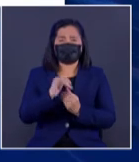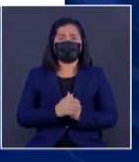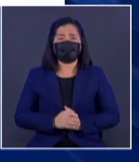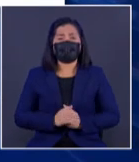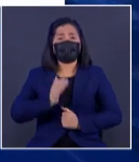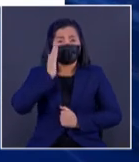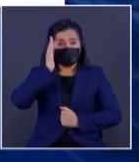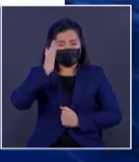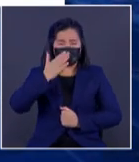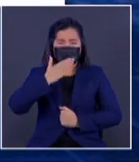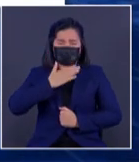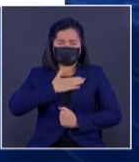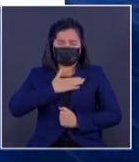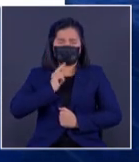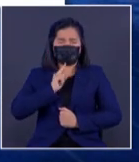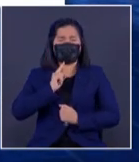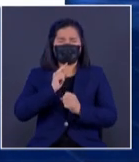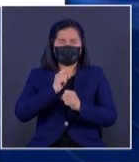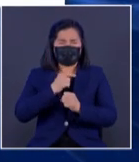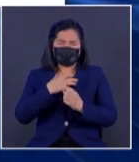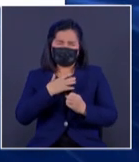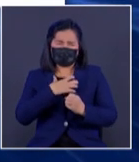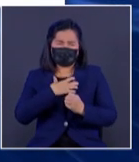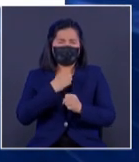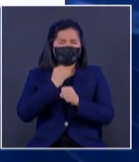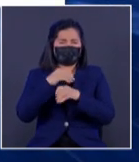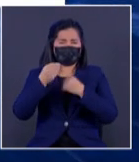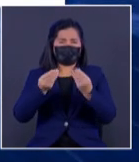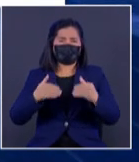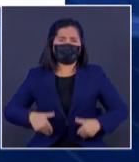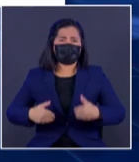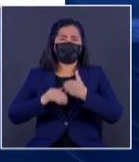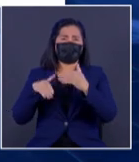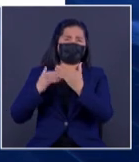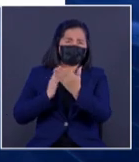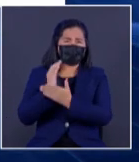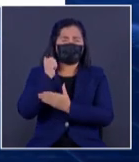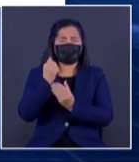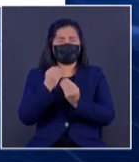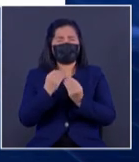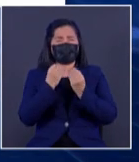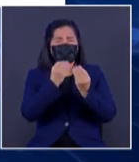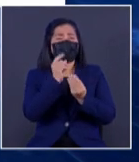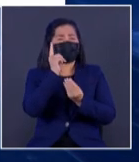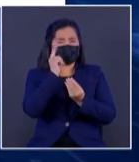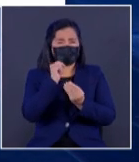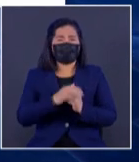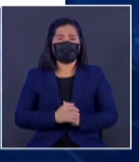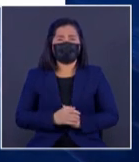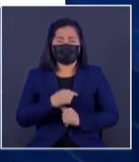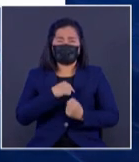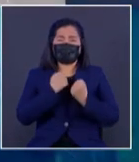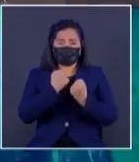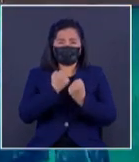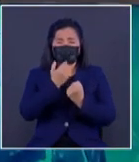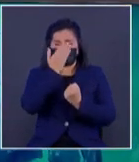ากนี้สัญญาว่าจะนำความสำเร็จมาให้คุณแม่เห็นให้ได้ไม่ว่าจะหนักหนาขนาดไหนก็ตามนะคะส่งกำลังใจให้กับน้องเมย์กันเยอะๆนะค